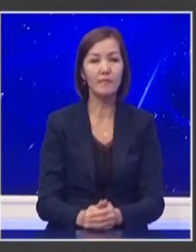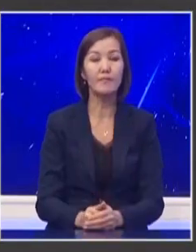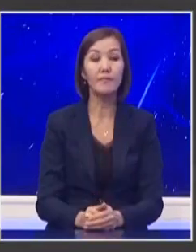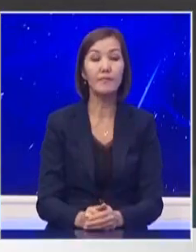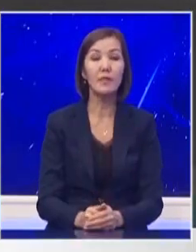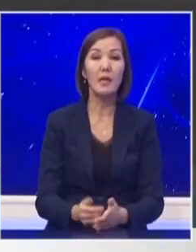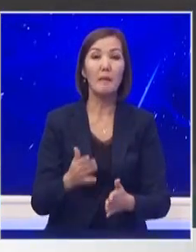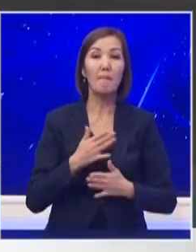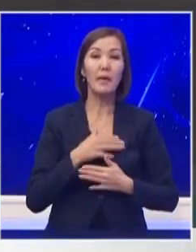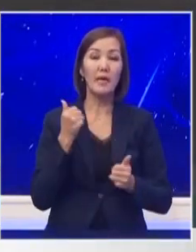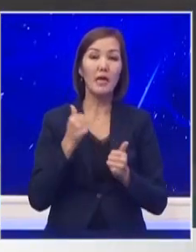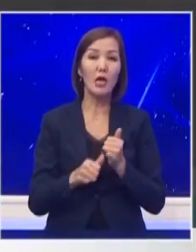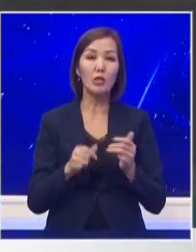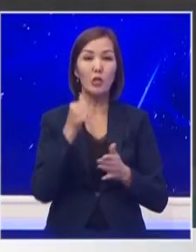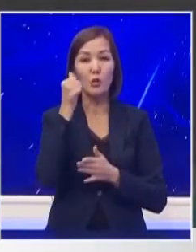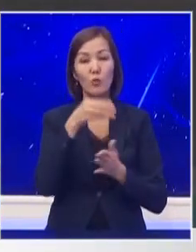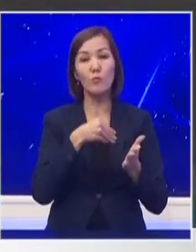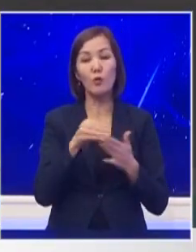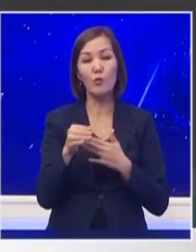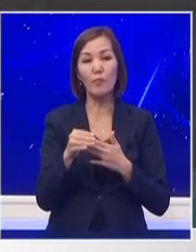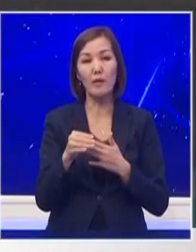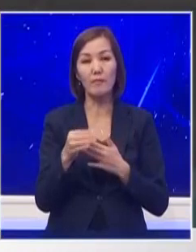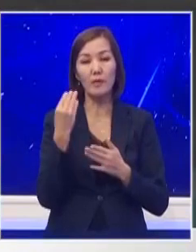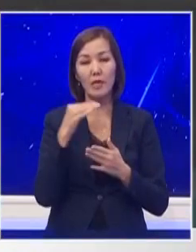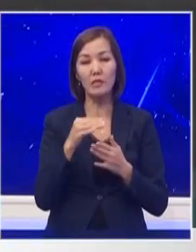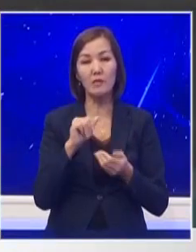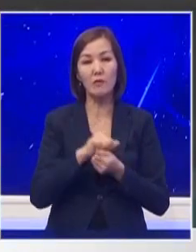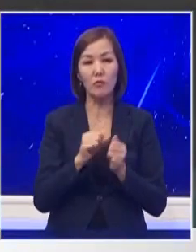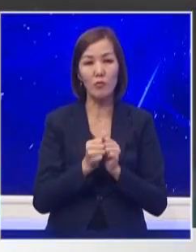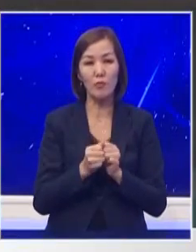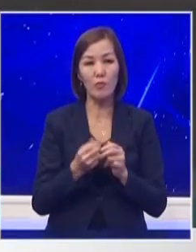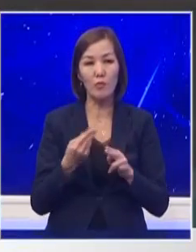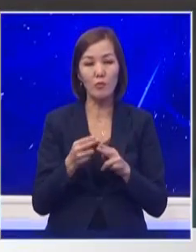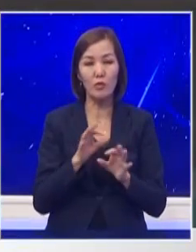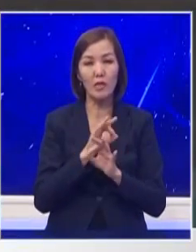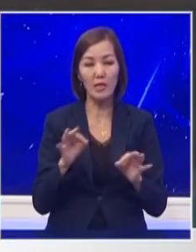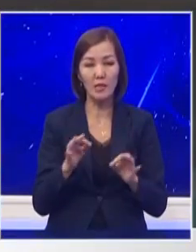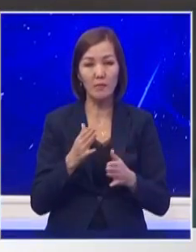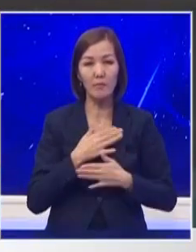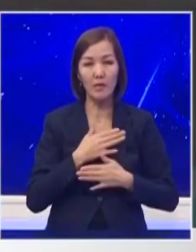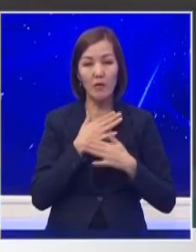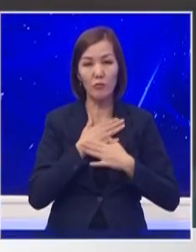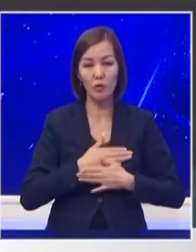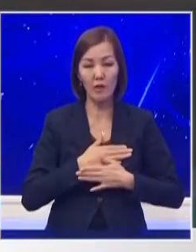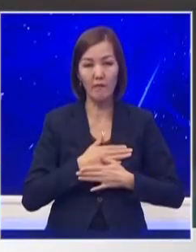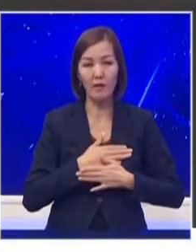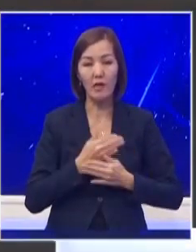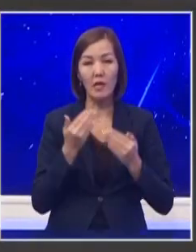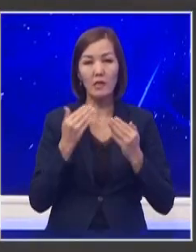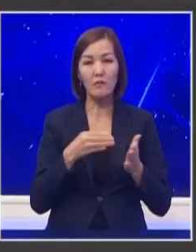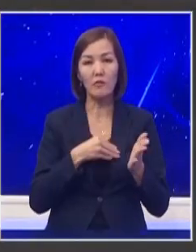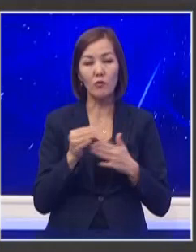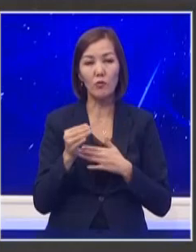Мы каждый год покупаем отсюда уголь качество черного топлива очень хорошее меня все устраивает сегодня